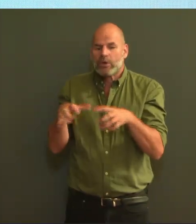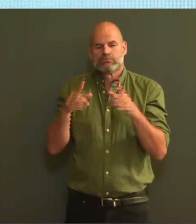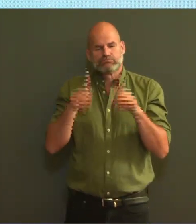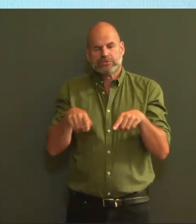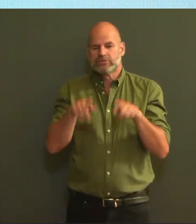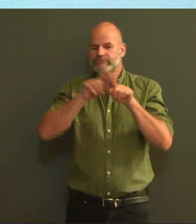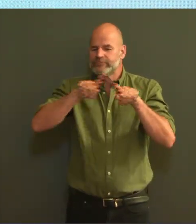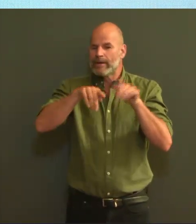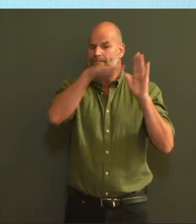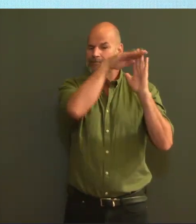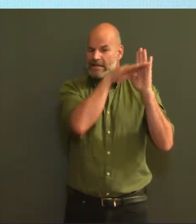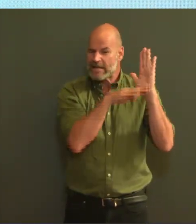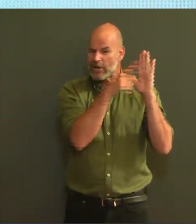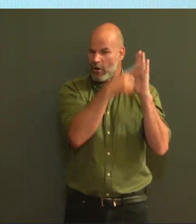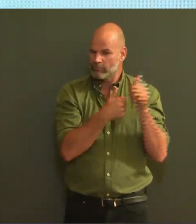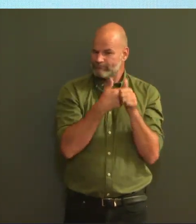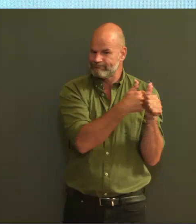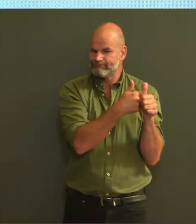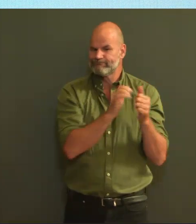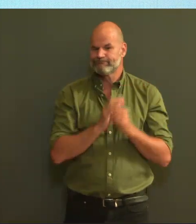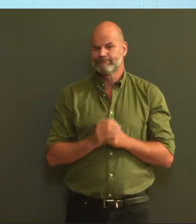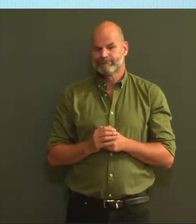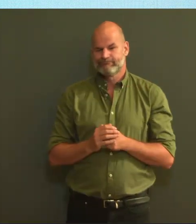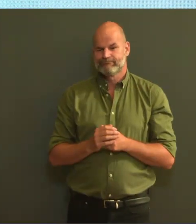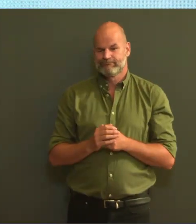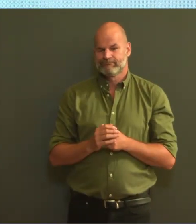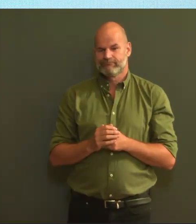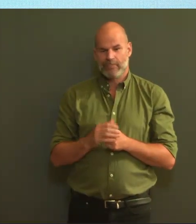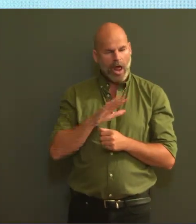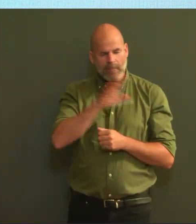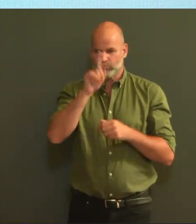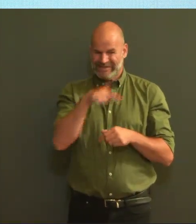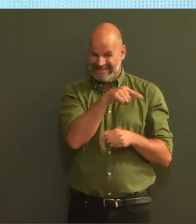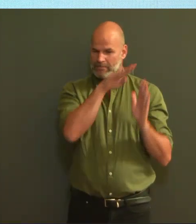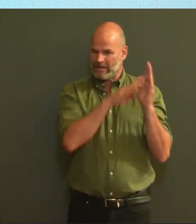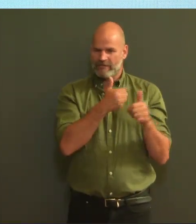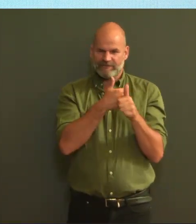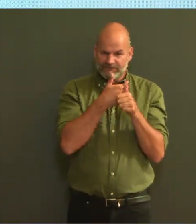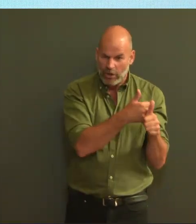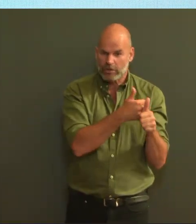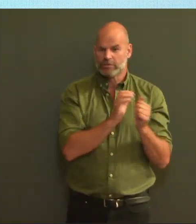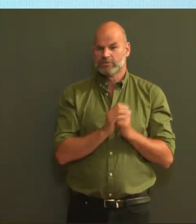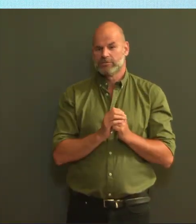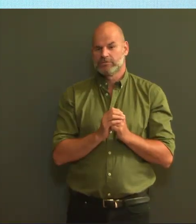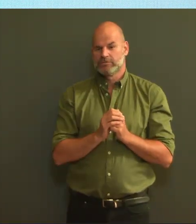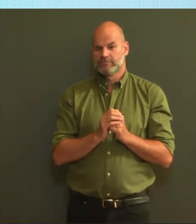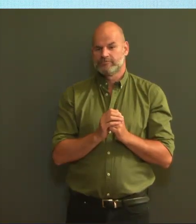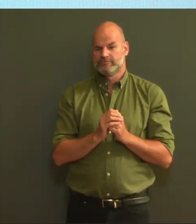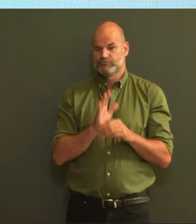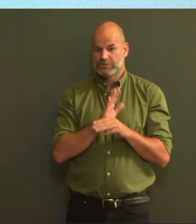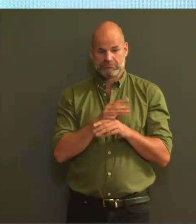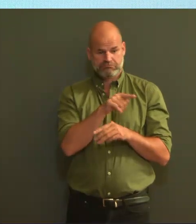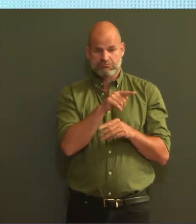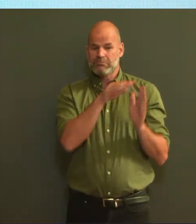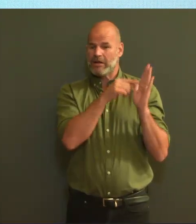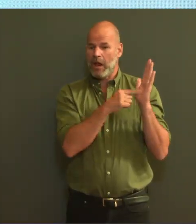die samen moeten gerespecteerd worden om echt een impact te hebben op de cijfers. Maskers zijn daar een onderdeel van, maar we